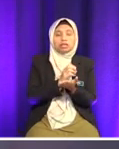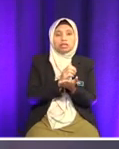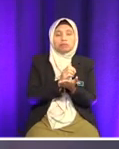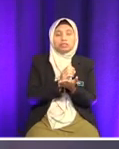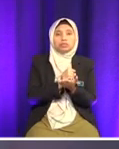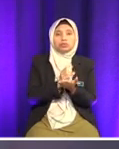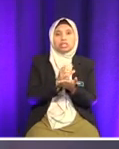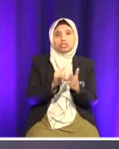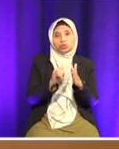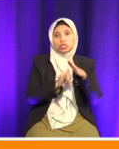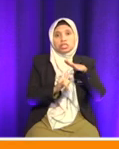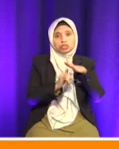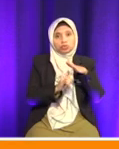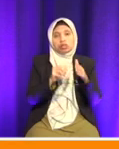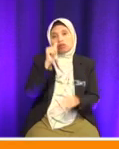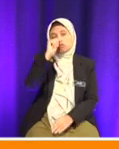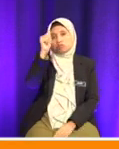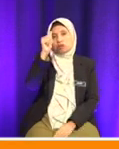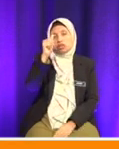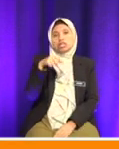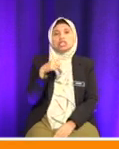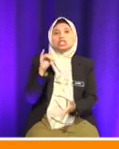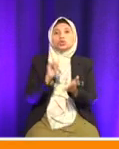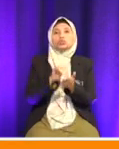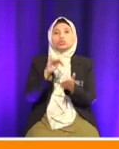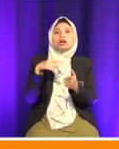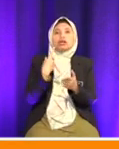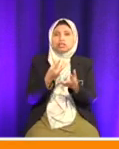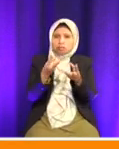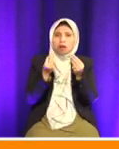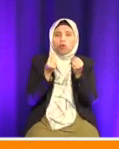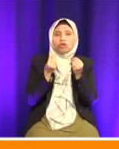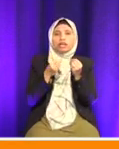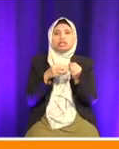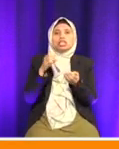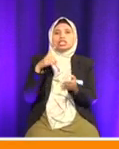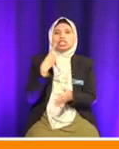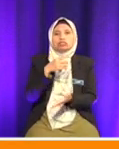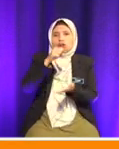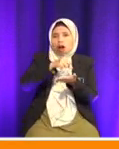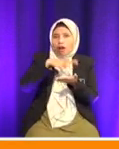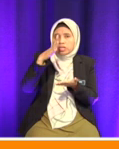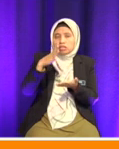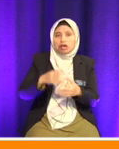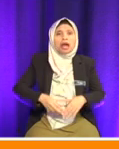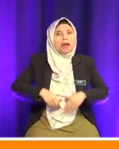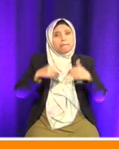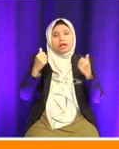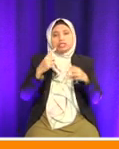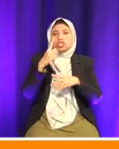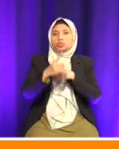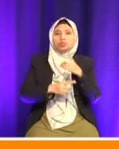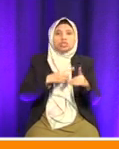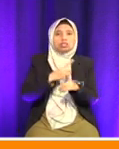yang kita dambakan dalam hidup kita kaya di dunia kita hebat di dunia tapi